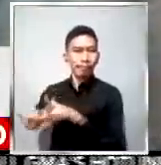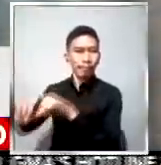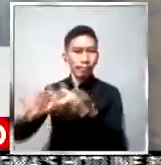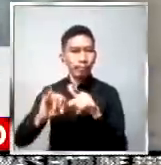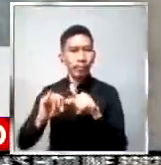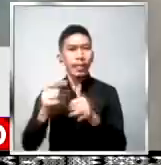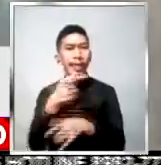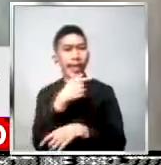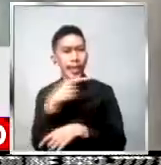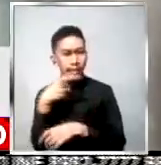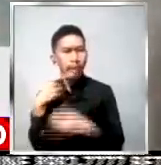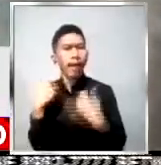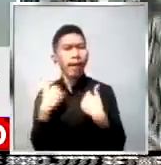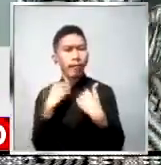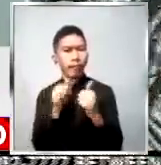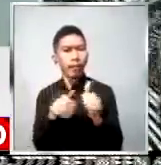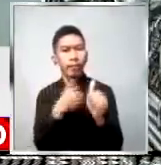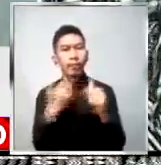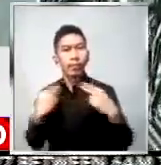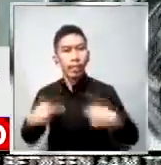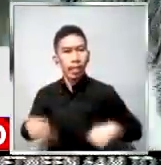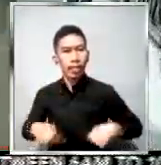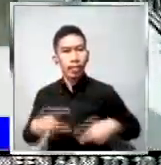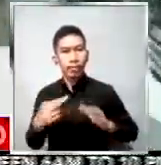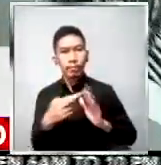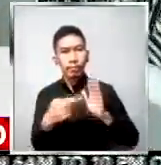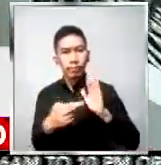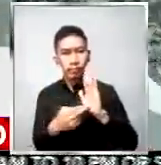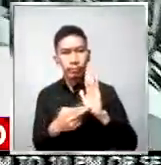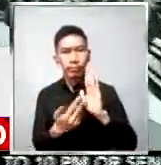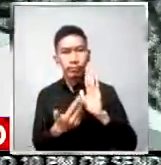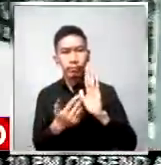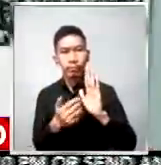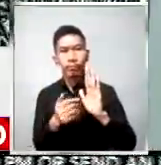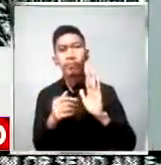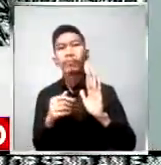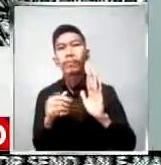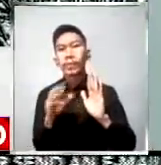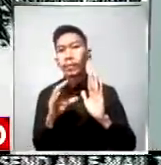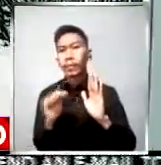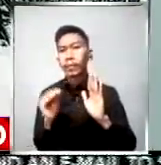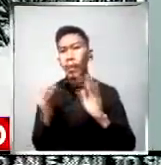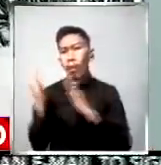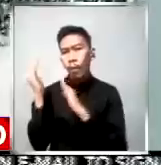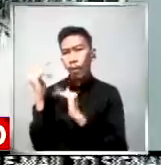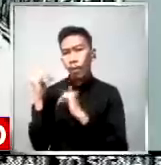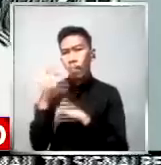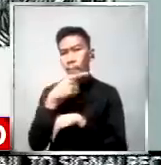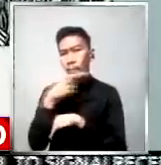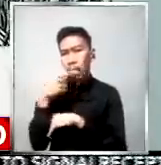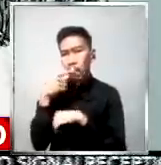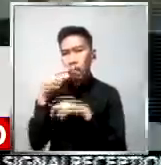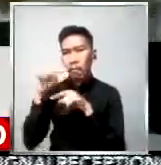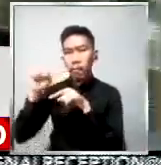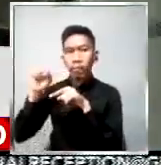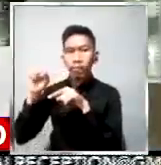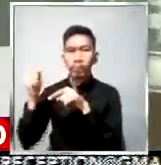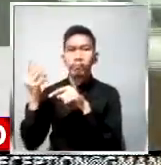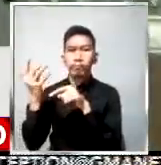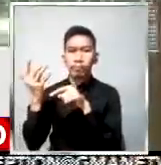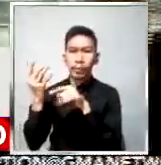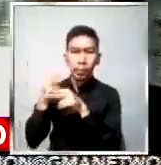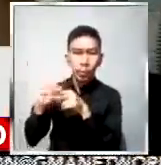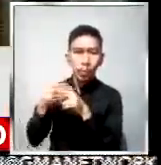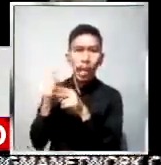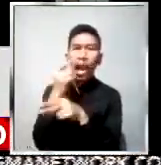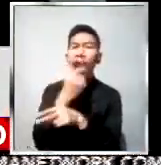health protocol. Umaasa rin daw siyang makapagpa-swab test na para makabalik trabaho oras na mag-negatibo